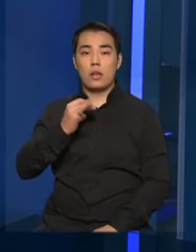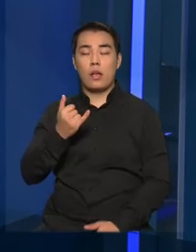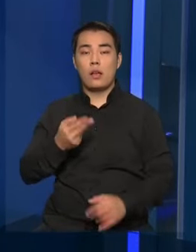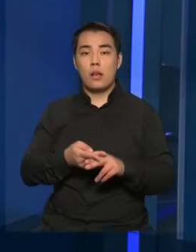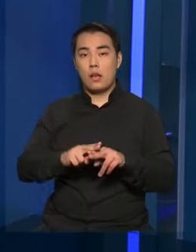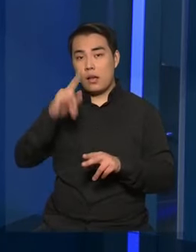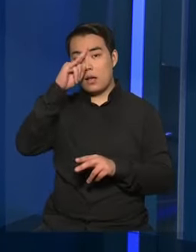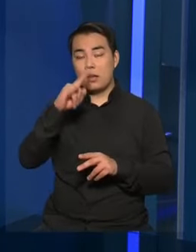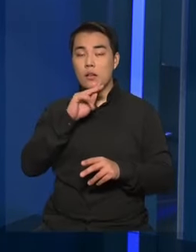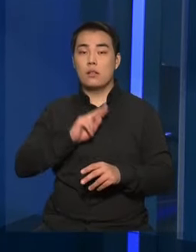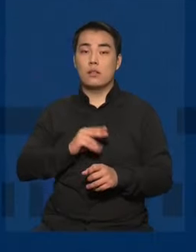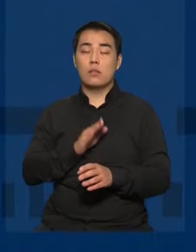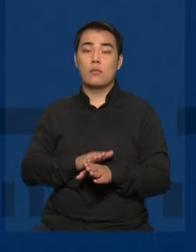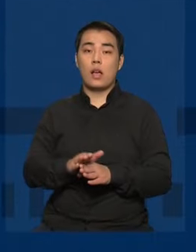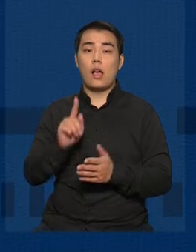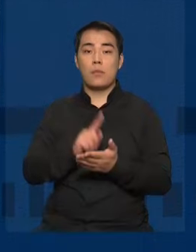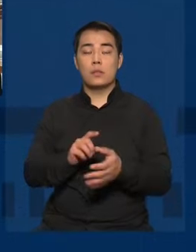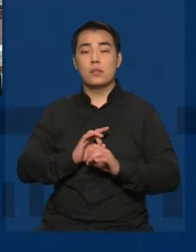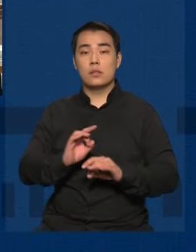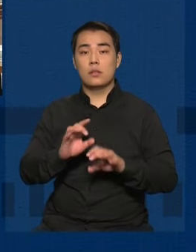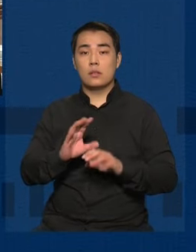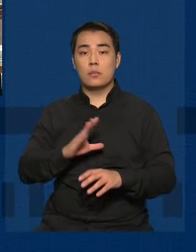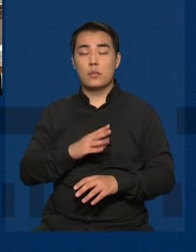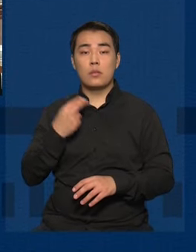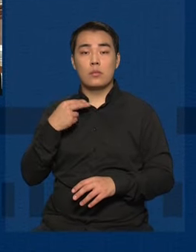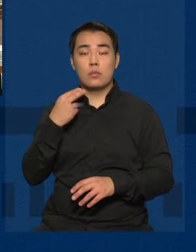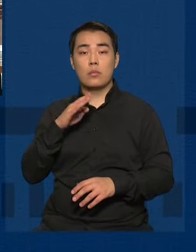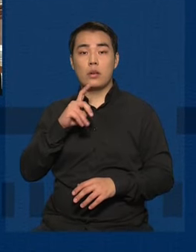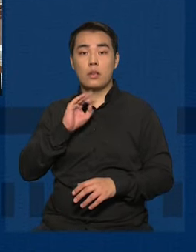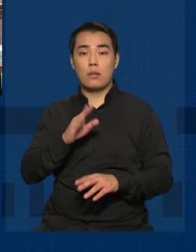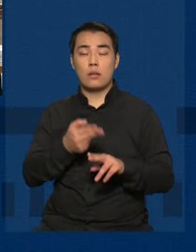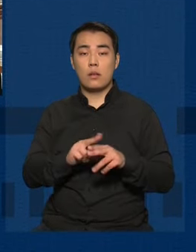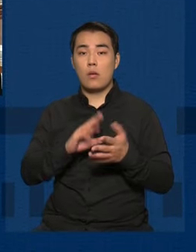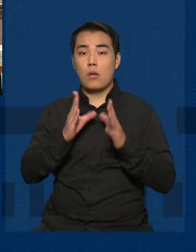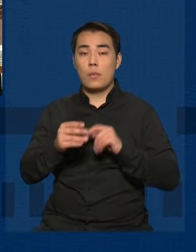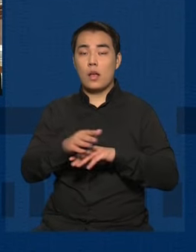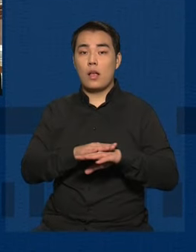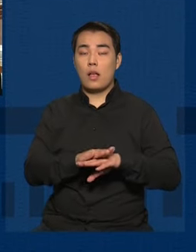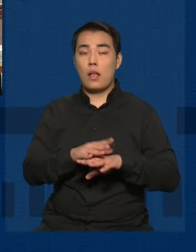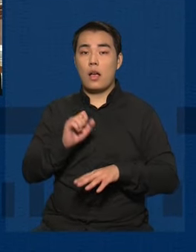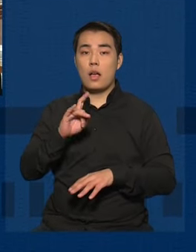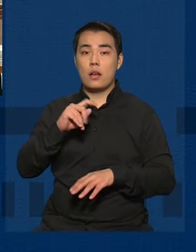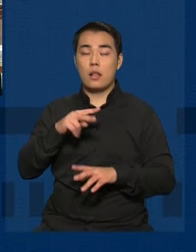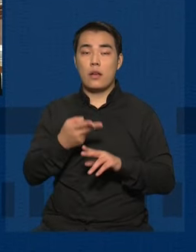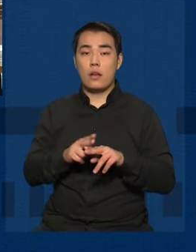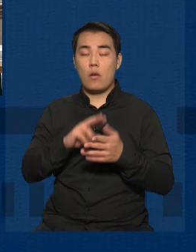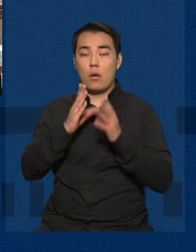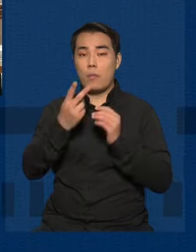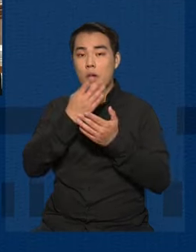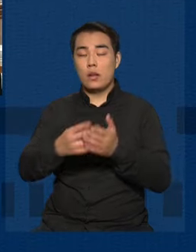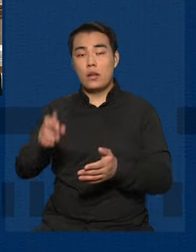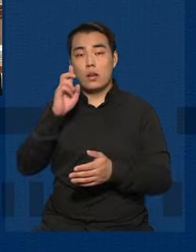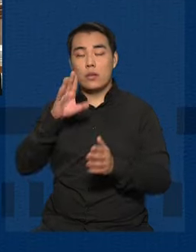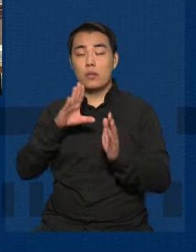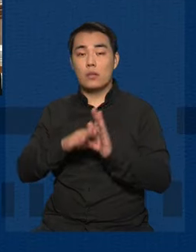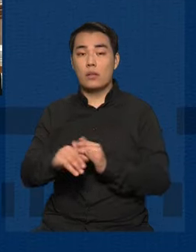төрағалығы кезінде атқаратын міндеттер жөнінде баяндады. Қасым Жомарт Тоқаев Халықаралық аралды құтқару қорының құрылтайшы мемлекеттері